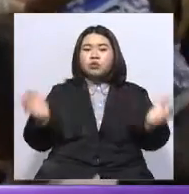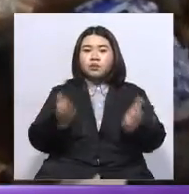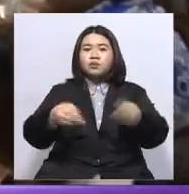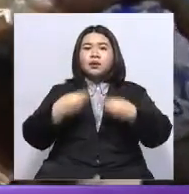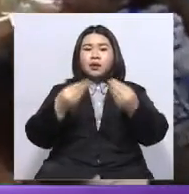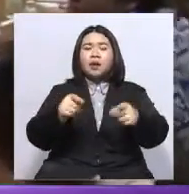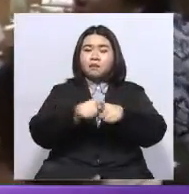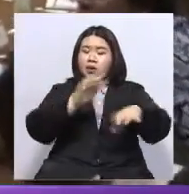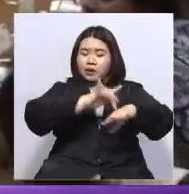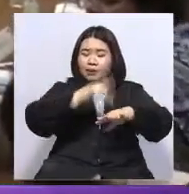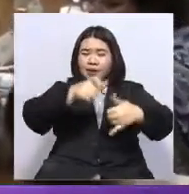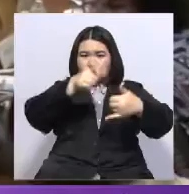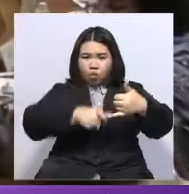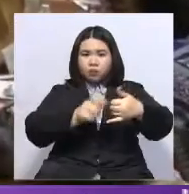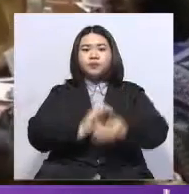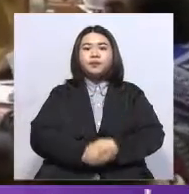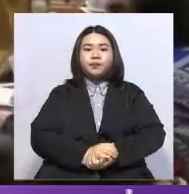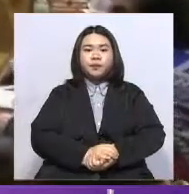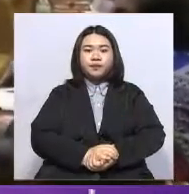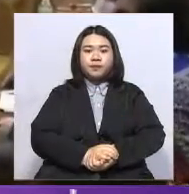ยภาพทรัพยากรมนุษย